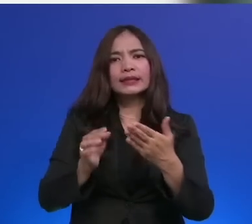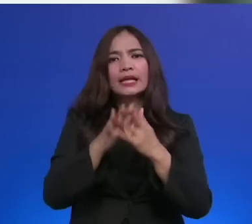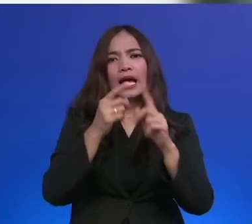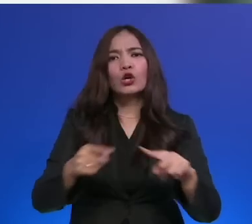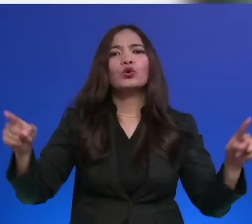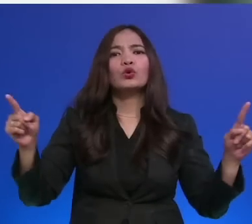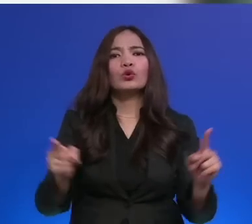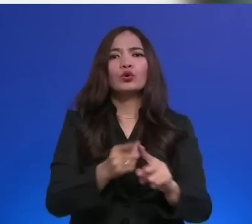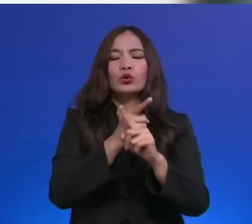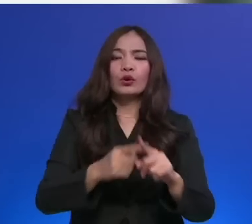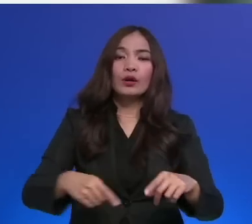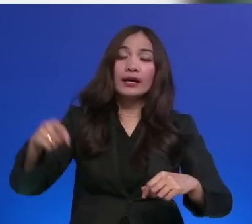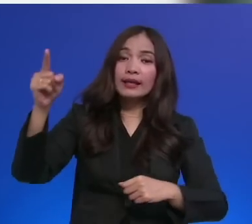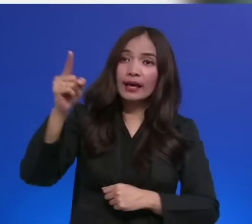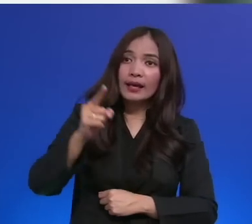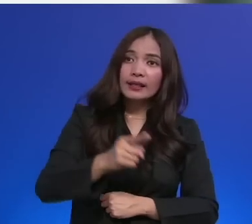Dari